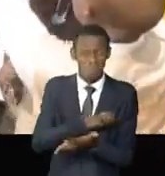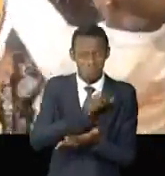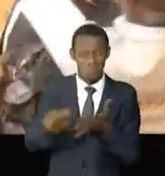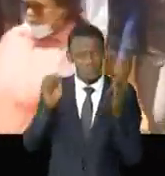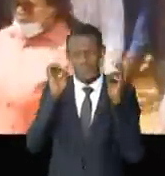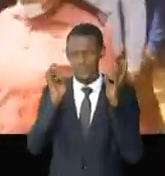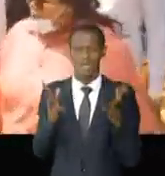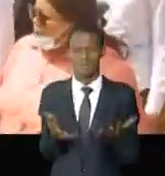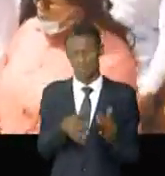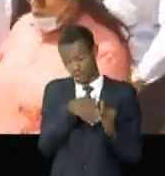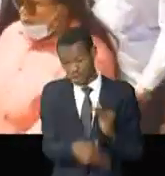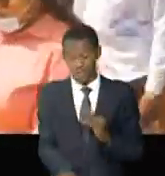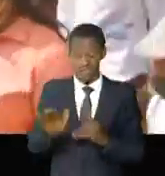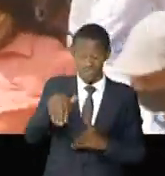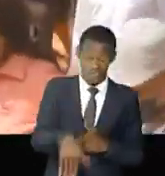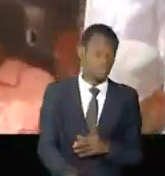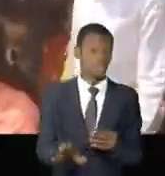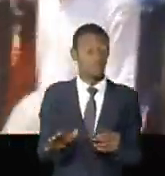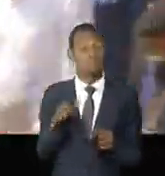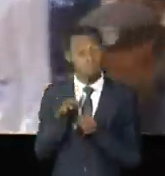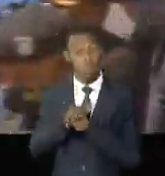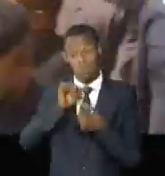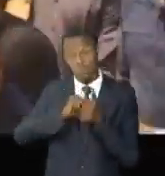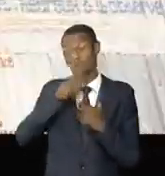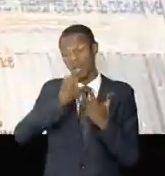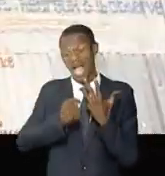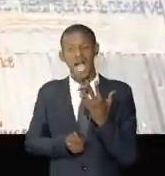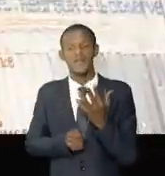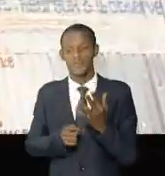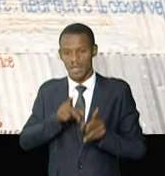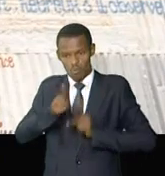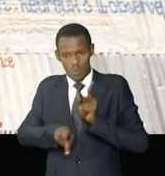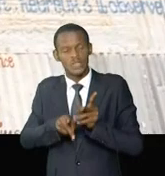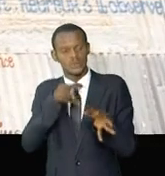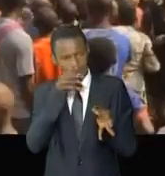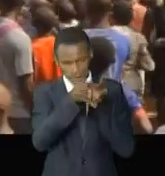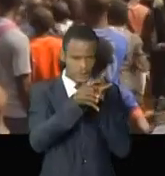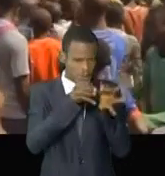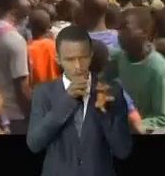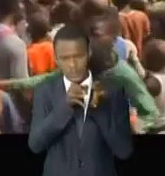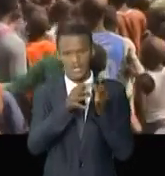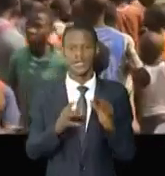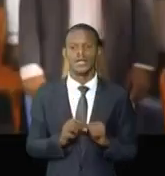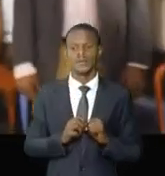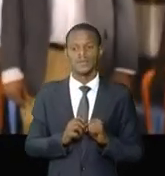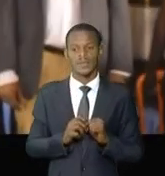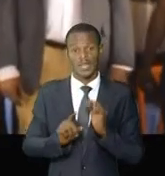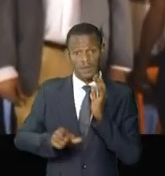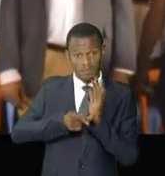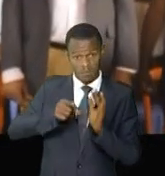cette commune ont attiré l'attention du président intérimaire de l'IDPS. C'est à l'église Révélation de Kinshasa Plateau que